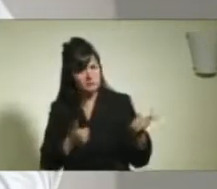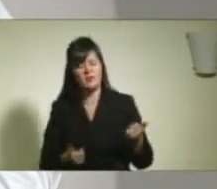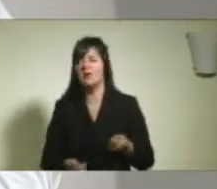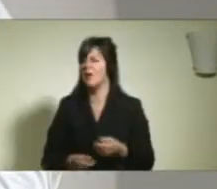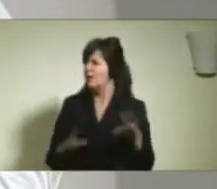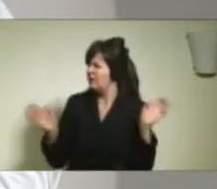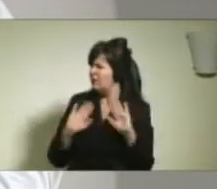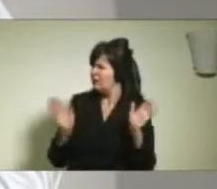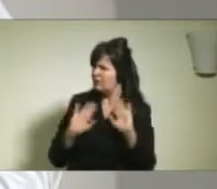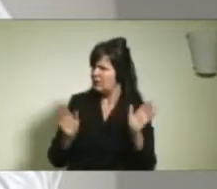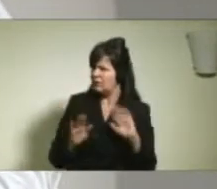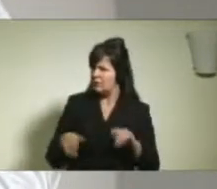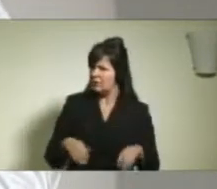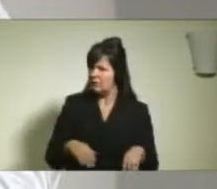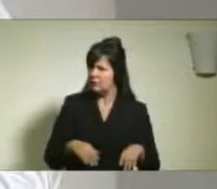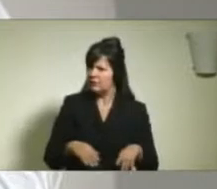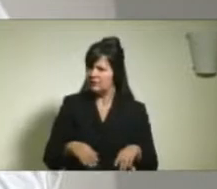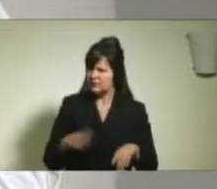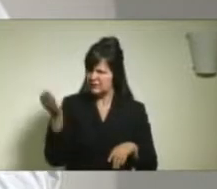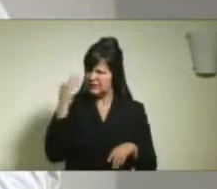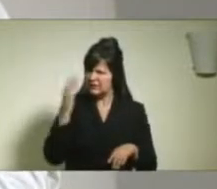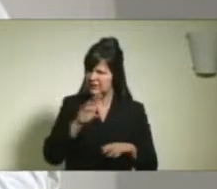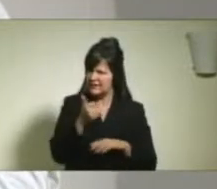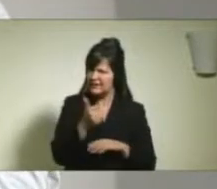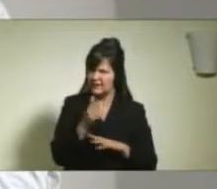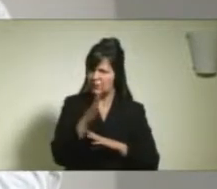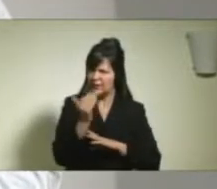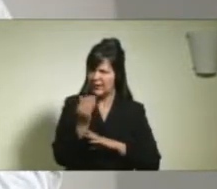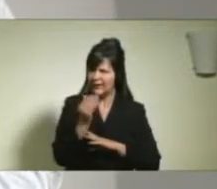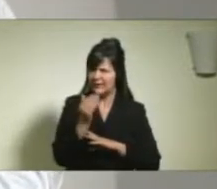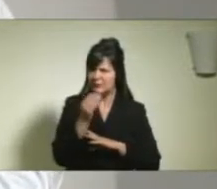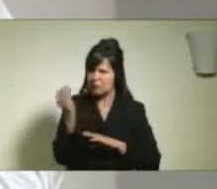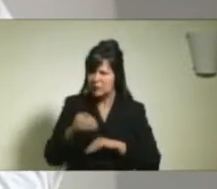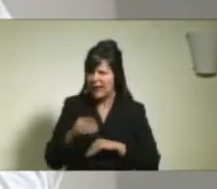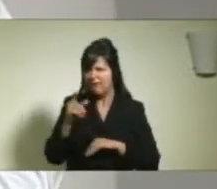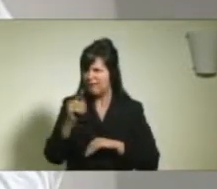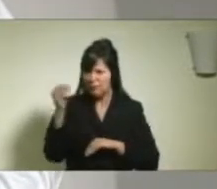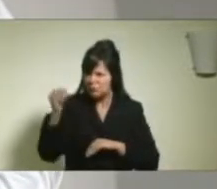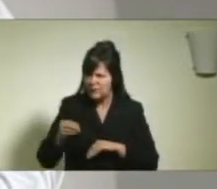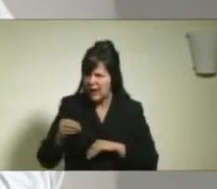savez, 10 15 20